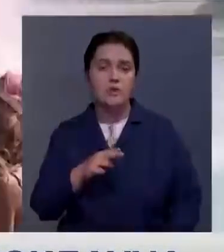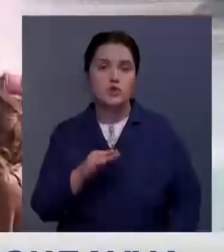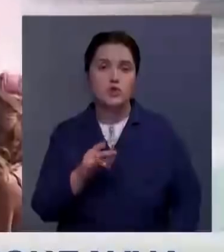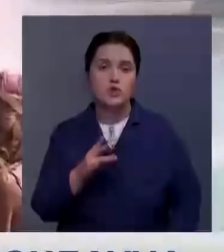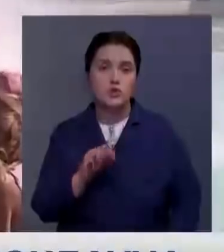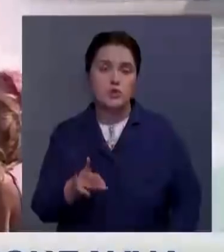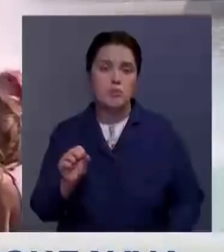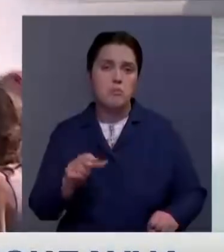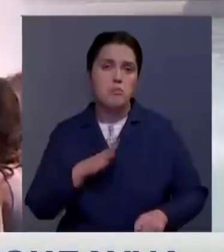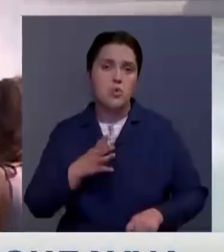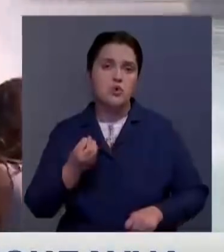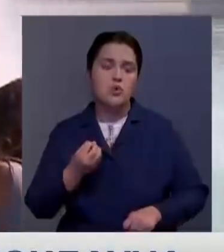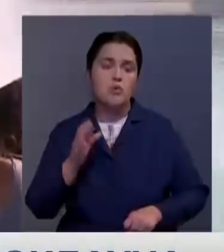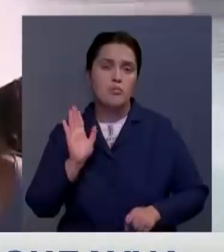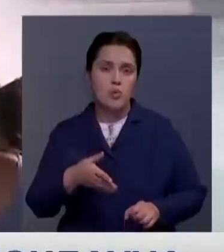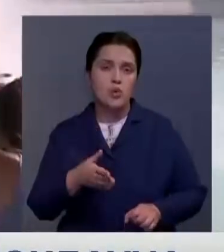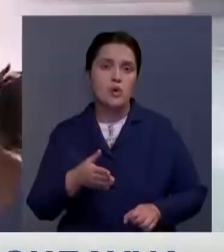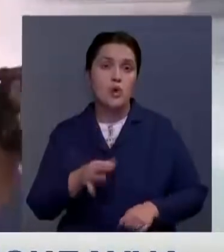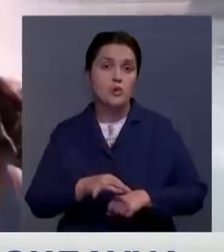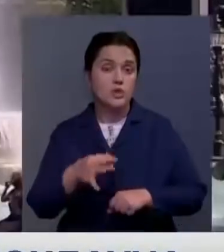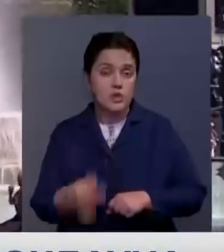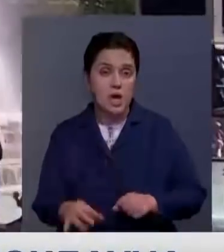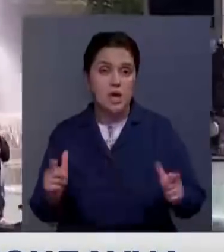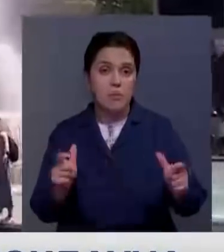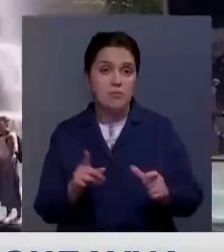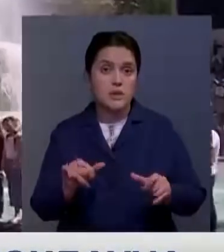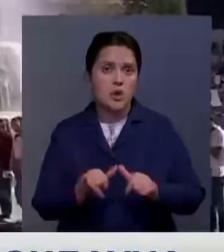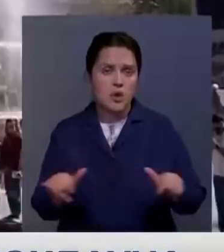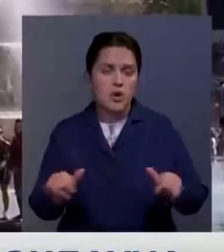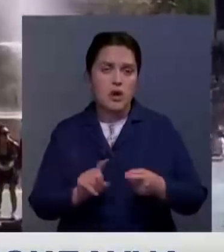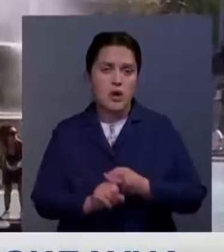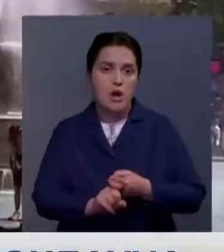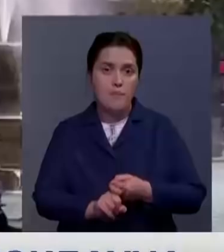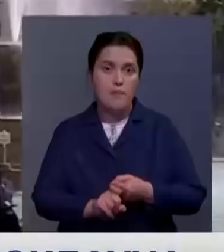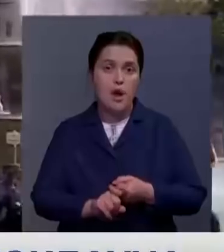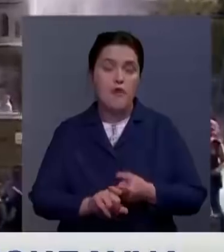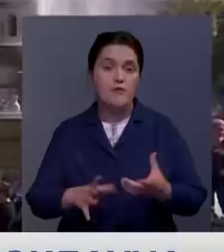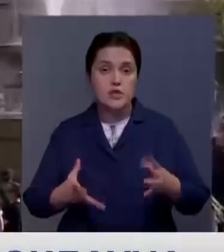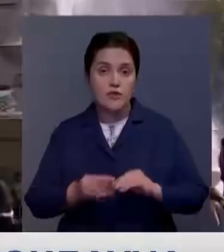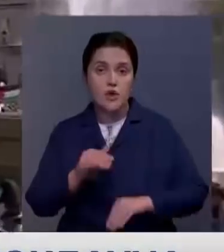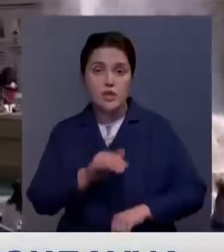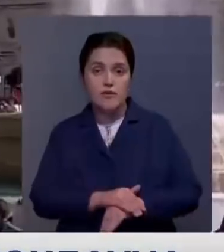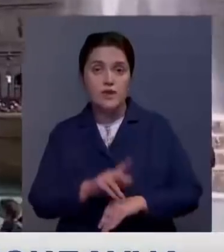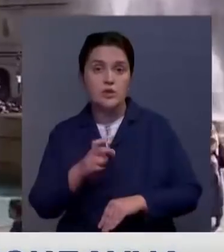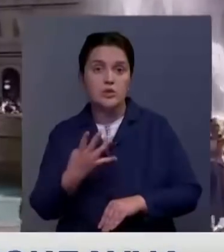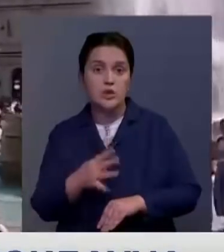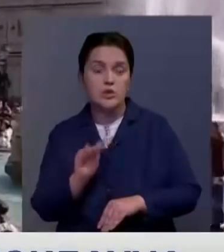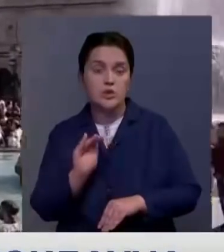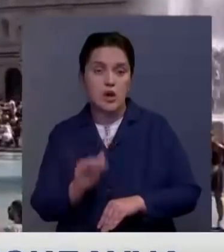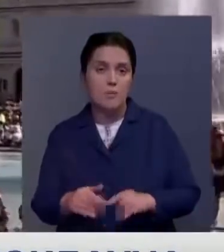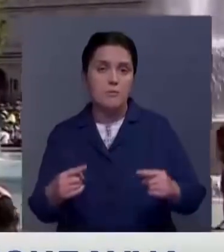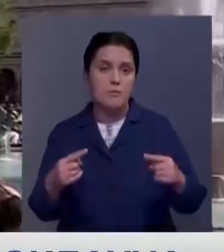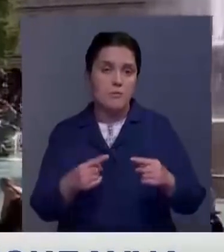Великобритании Борис Джонсон не исключил ужесточение карантинных мер из-за роста заболеваемости. Всего в королевстве зафиксировано зафиксировано почти 340